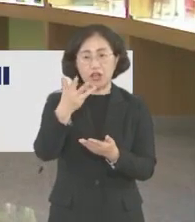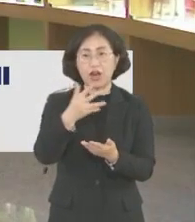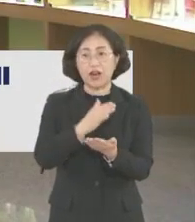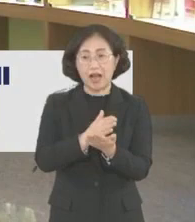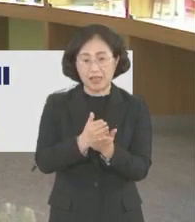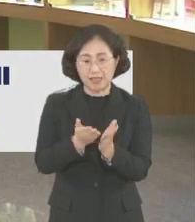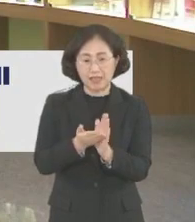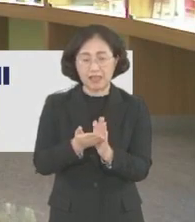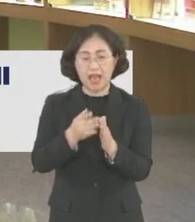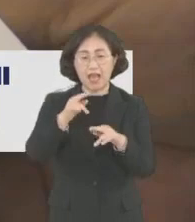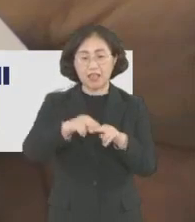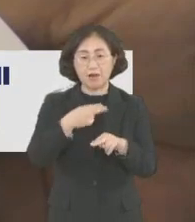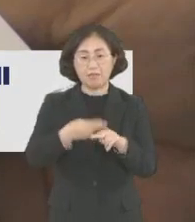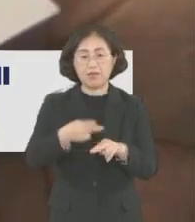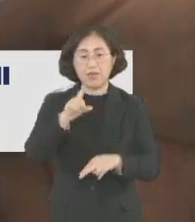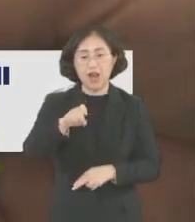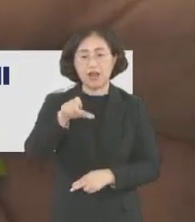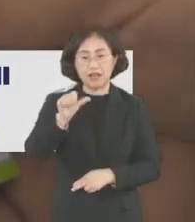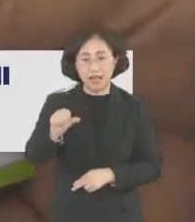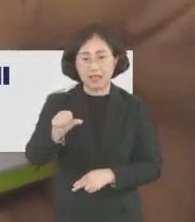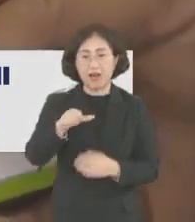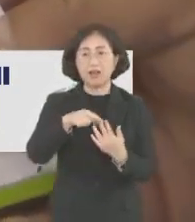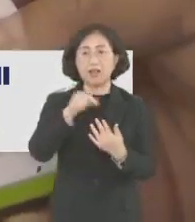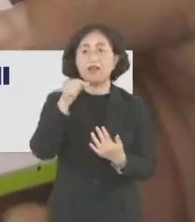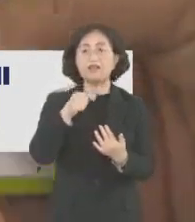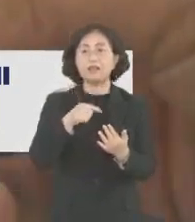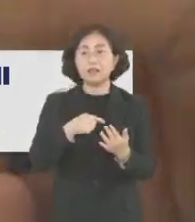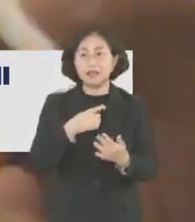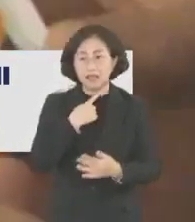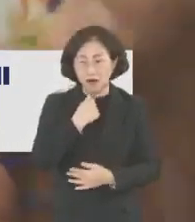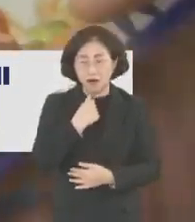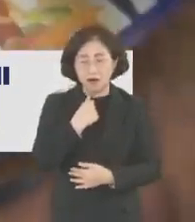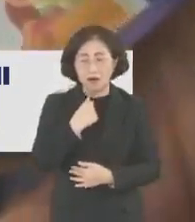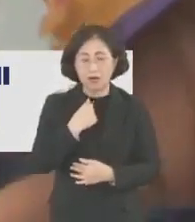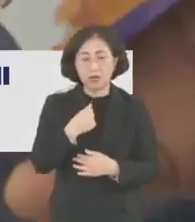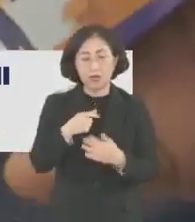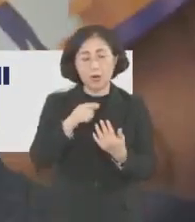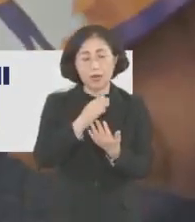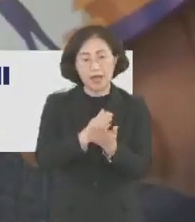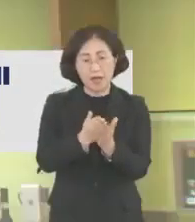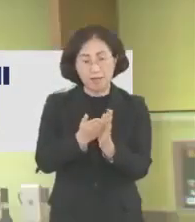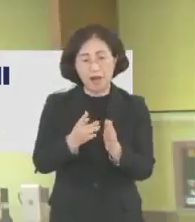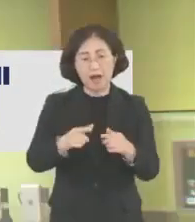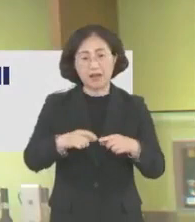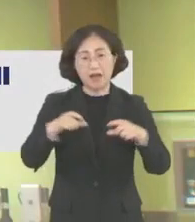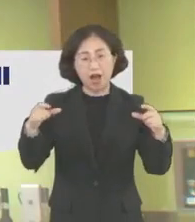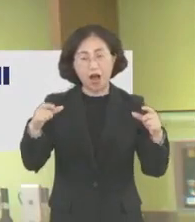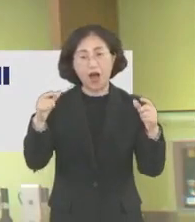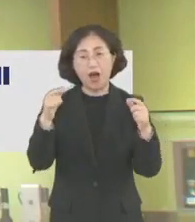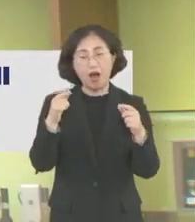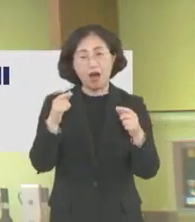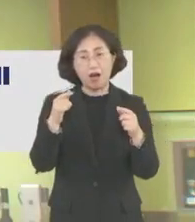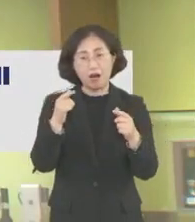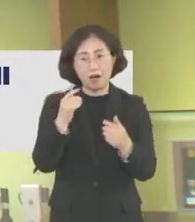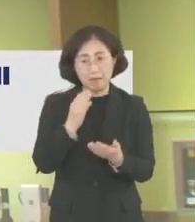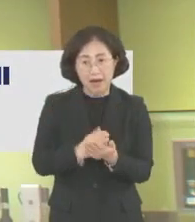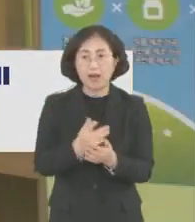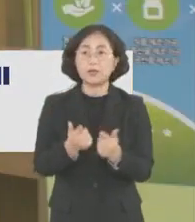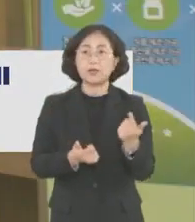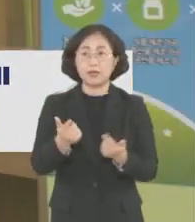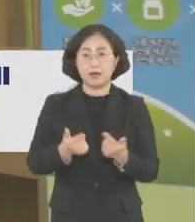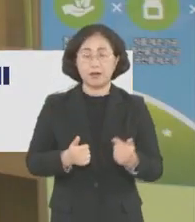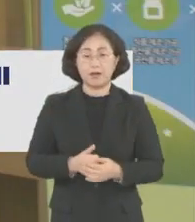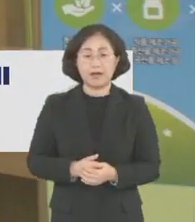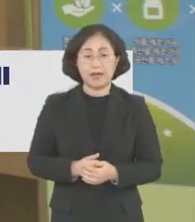8가지를 포함한 답례품 15가지를 선정한 바 있으며 농축산물 확대 여부는 계속 조정하겠다고 밝혔습니다